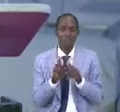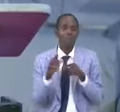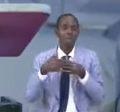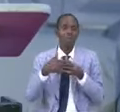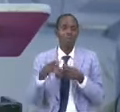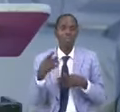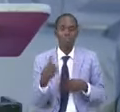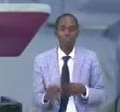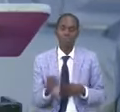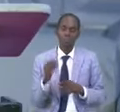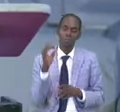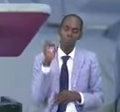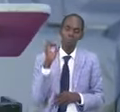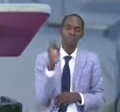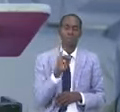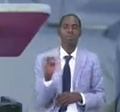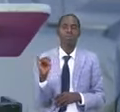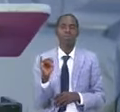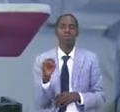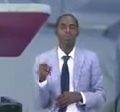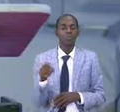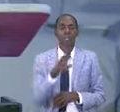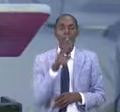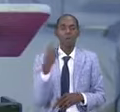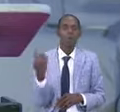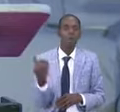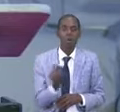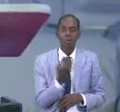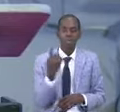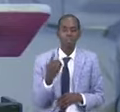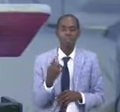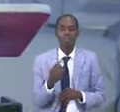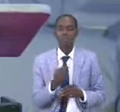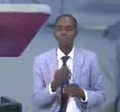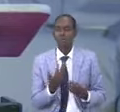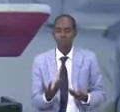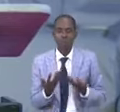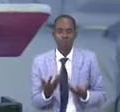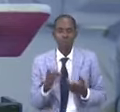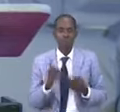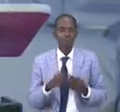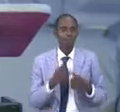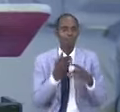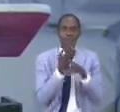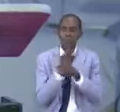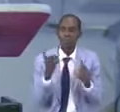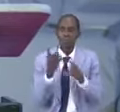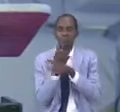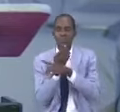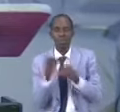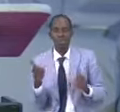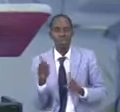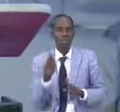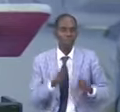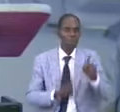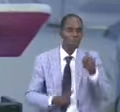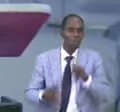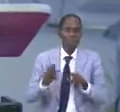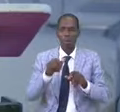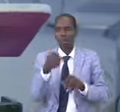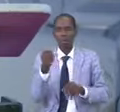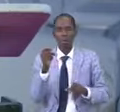l'affaire de conduire les aides les autres de faire la délivrant même quand ils font la délivrance